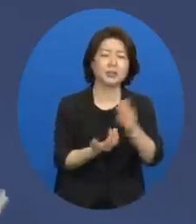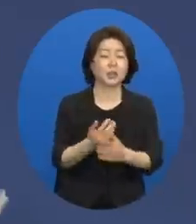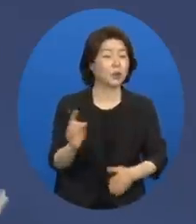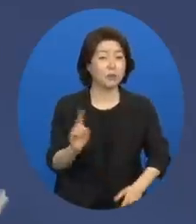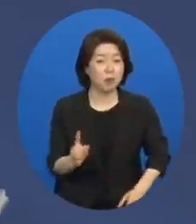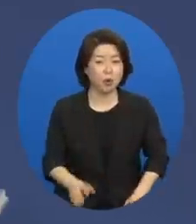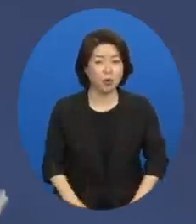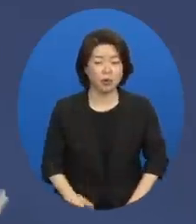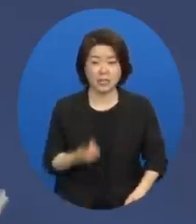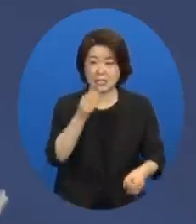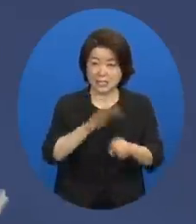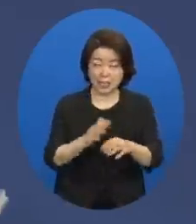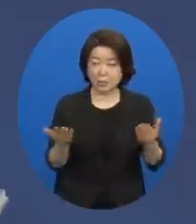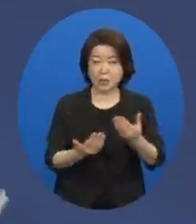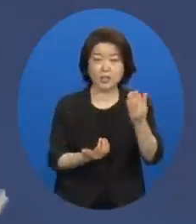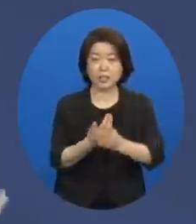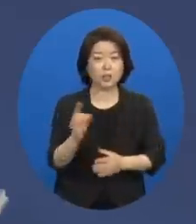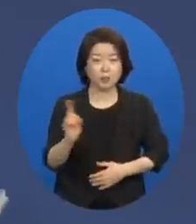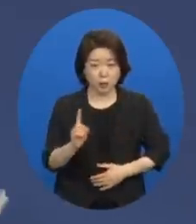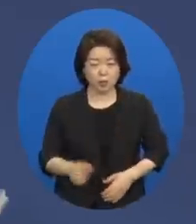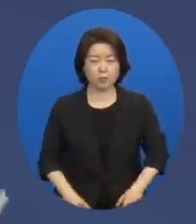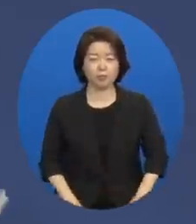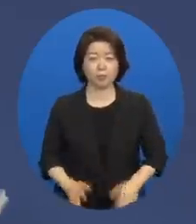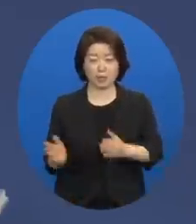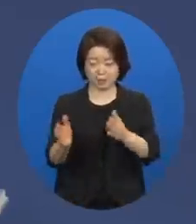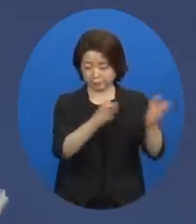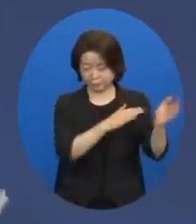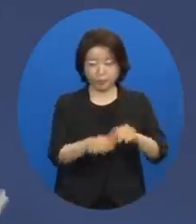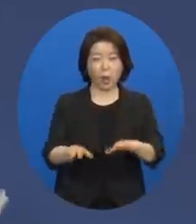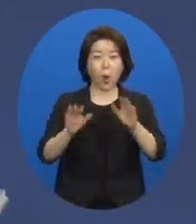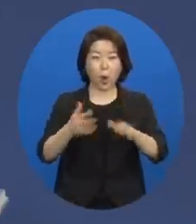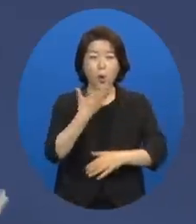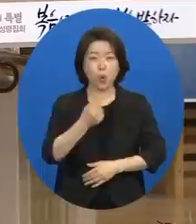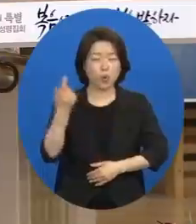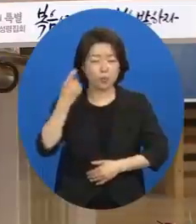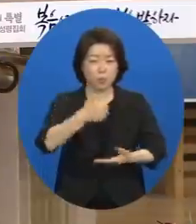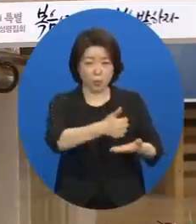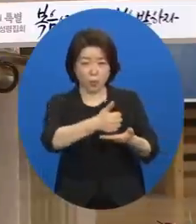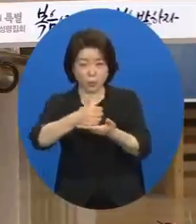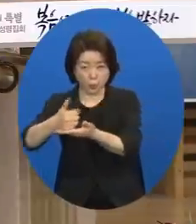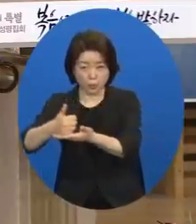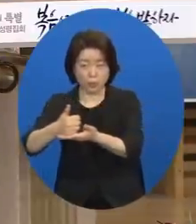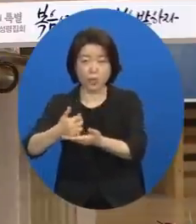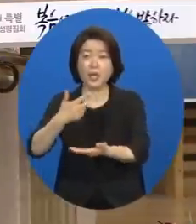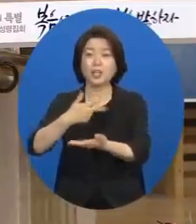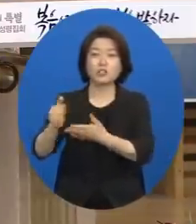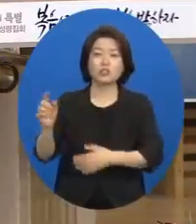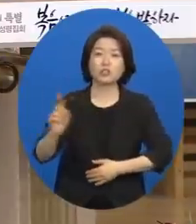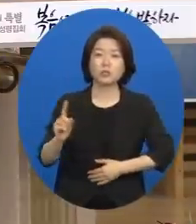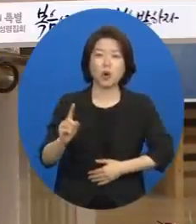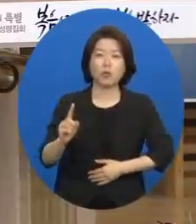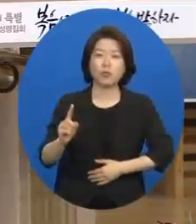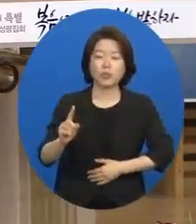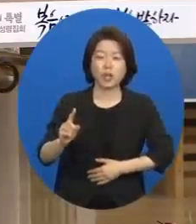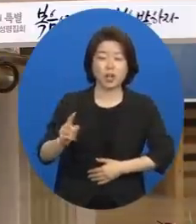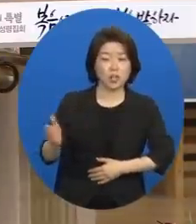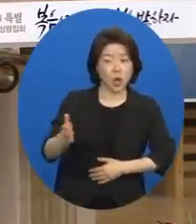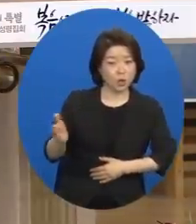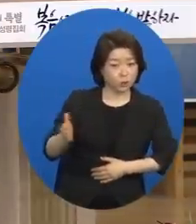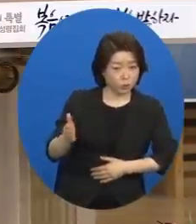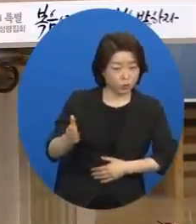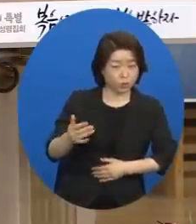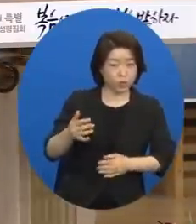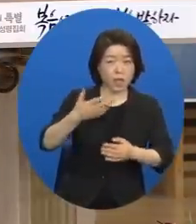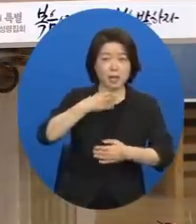기가 막힌 일이. 자 그런데 오늘 어쨌든 이 복음의 초청에 주님은 어떤 수준의 복음을